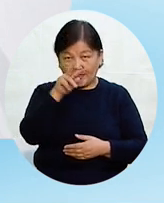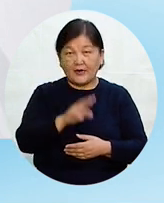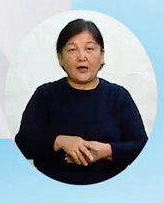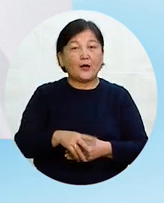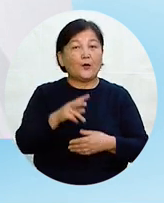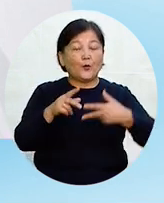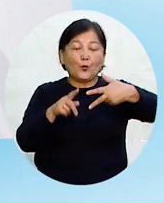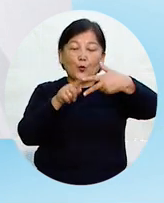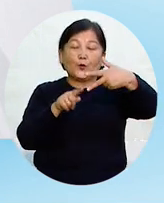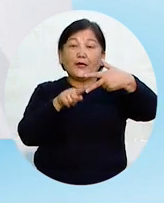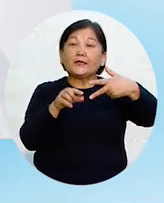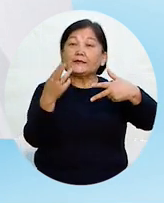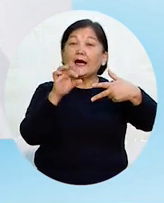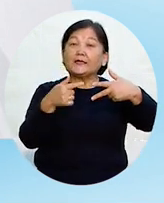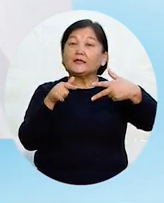ядагт орсон